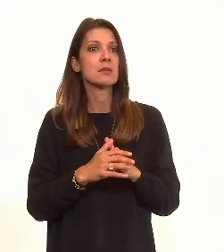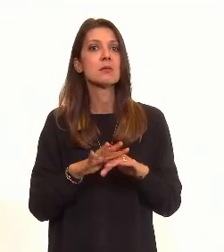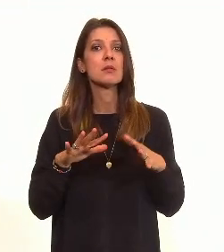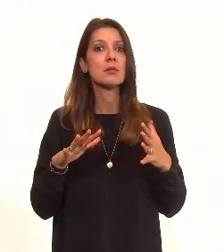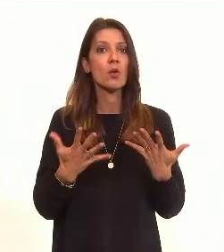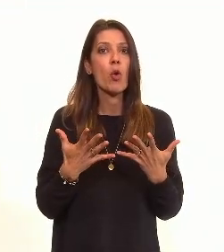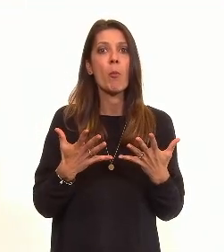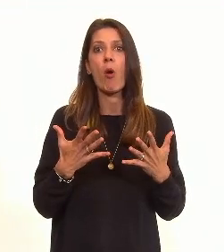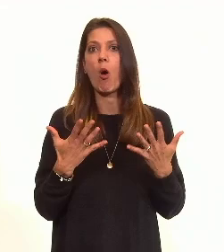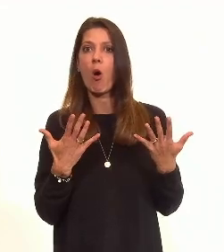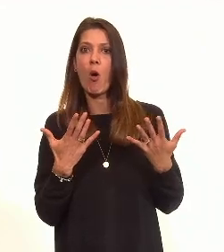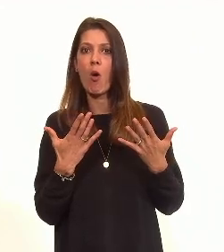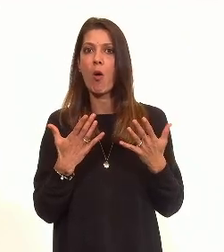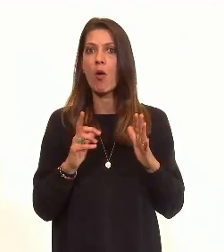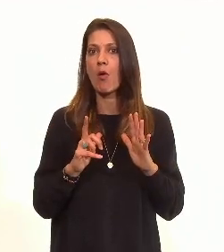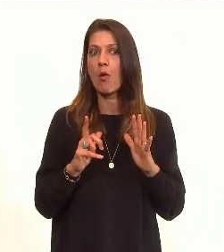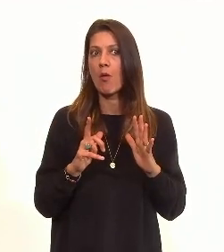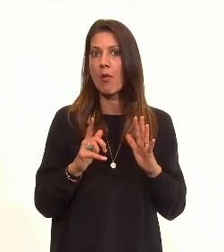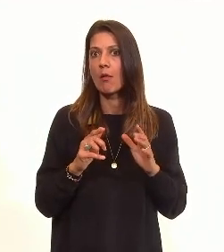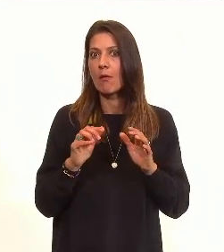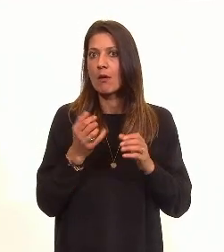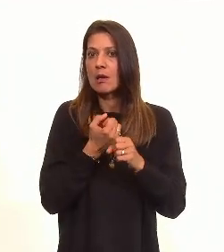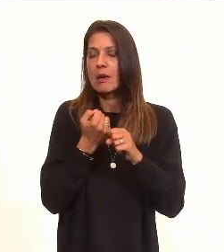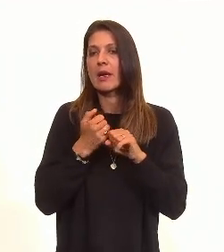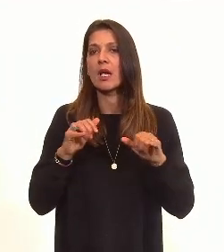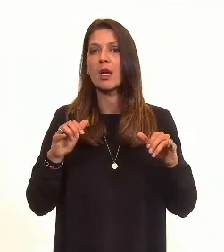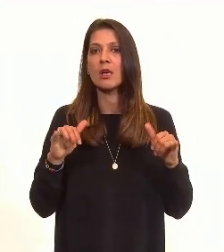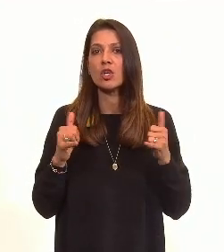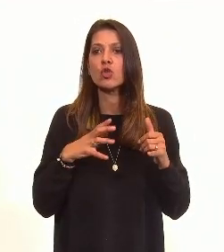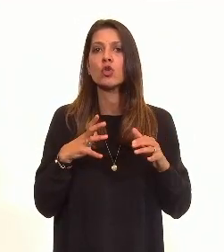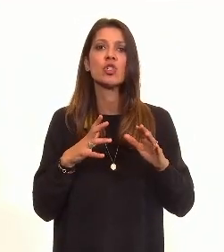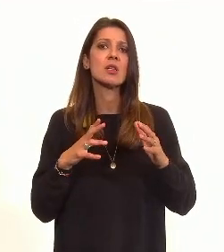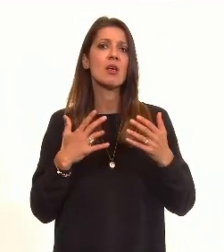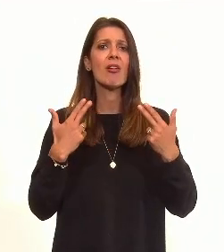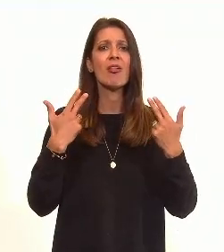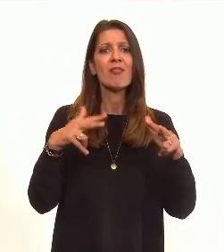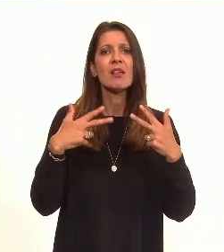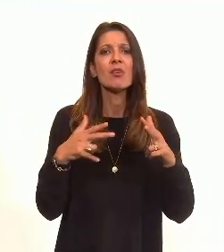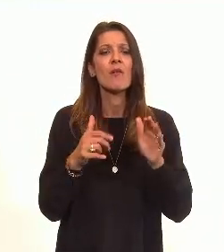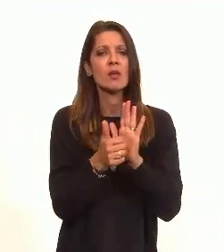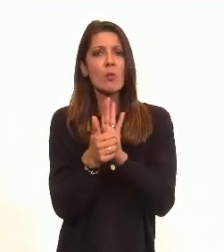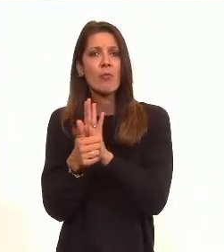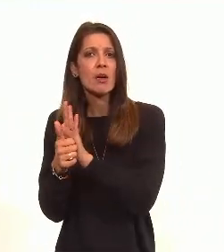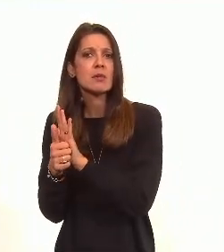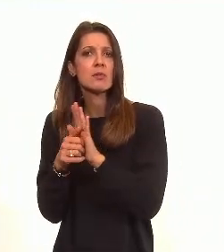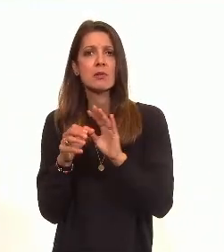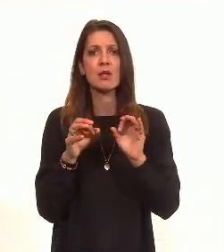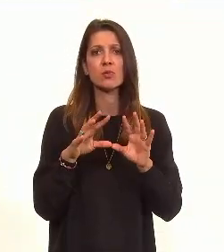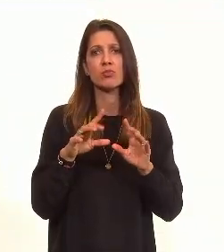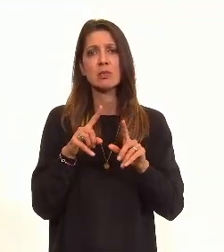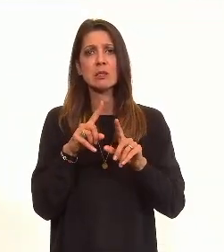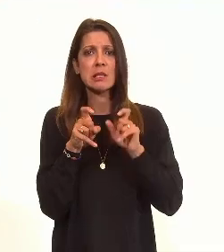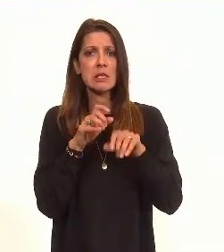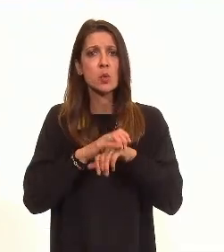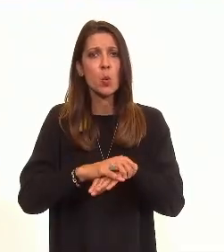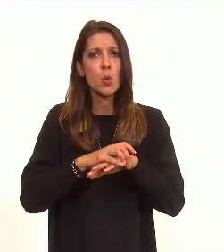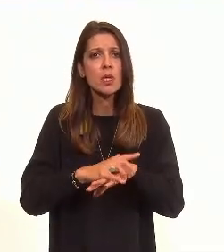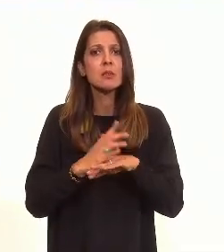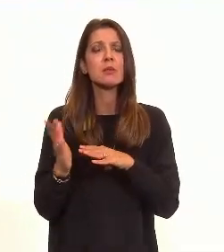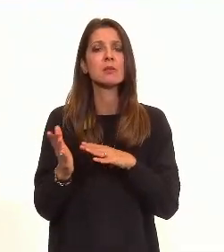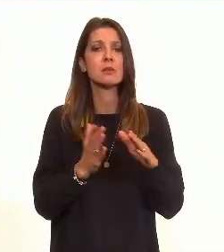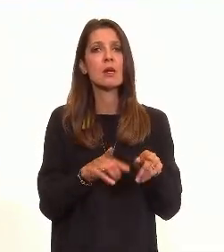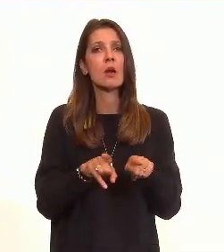part, mais aussi qui les intéressent. On a construit ensemble un cahier des charges. Bon, c'est un gros mot, mais en gros, c'est